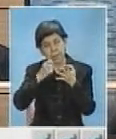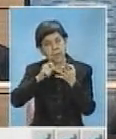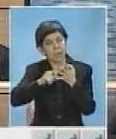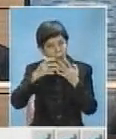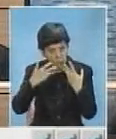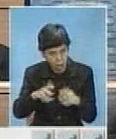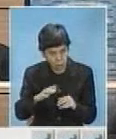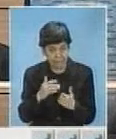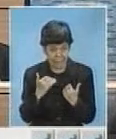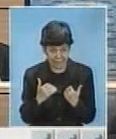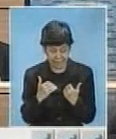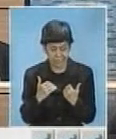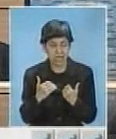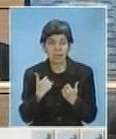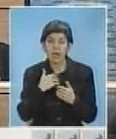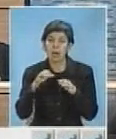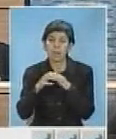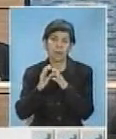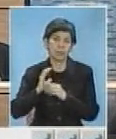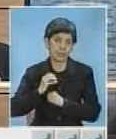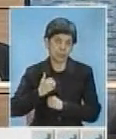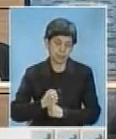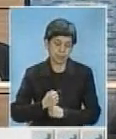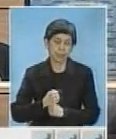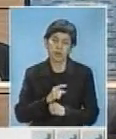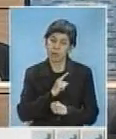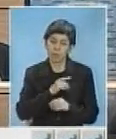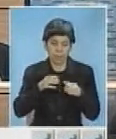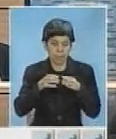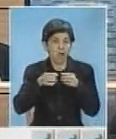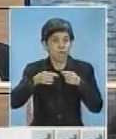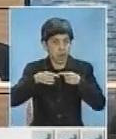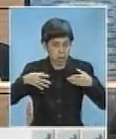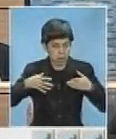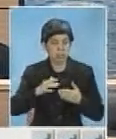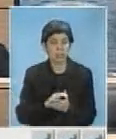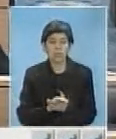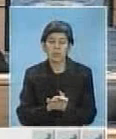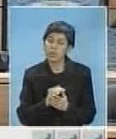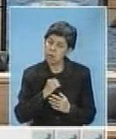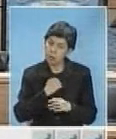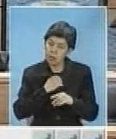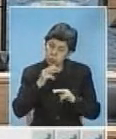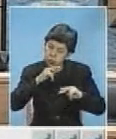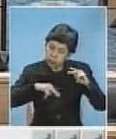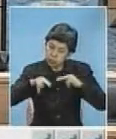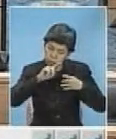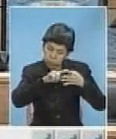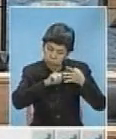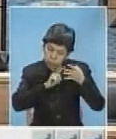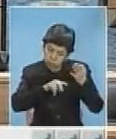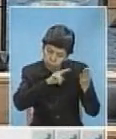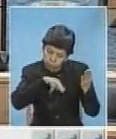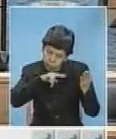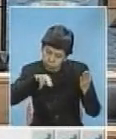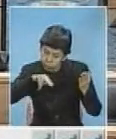โดยที่ในส่วนของพรรคประชาธิปัตย์ในฐานะฝ่ายค้านในสภาก็ได้พิจารณาในรายละเอียดทั้ง4พระราชกำหน